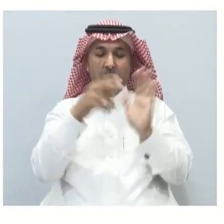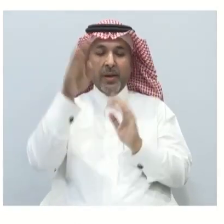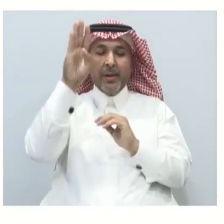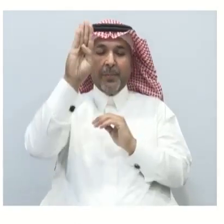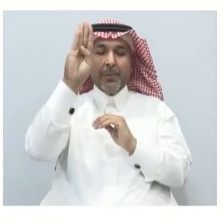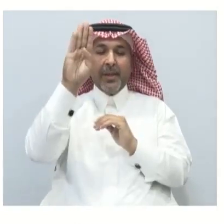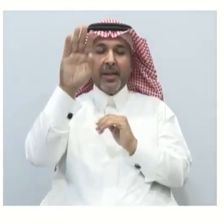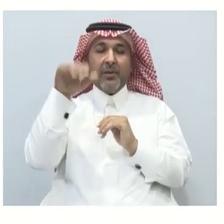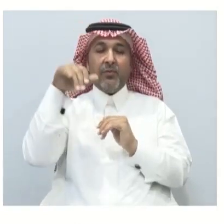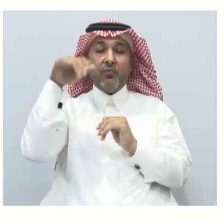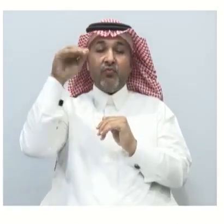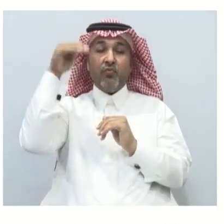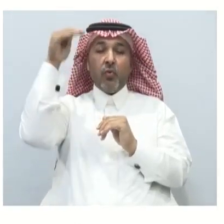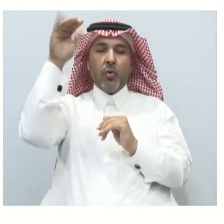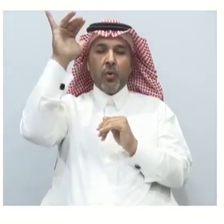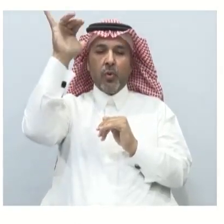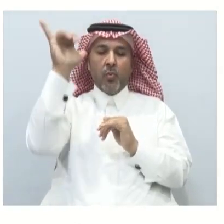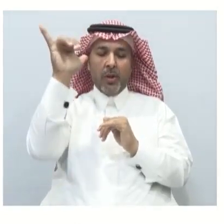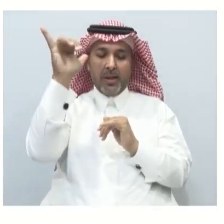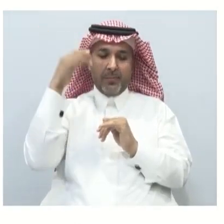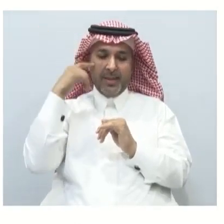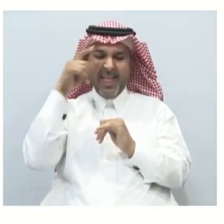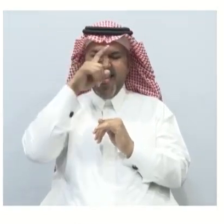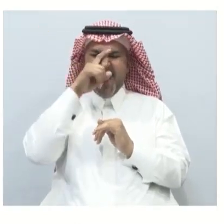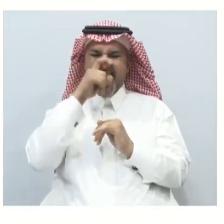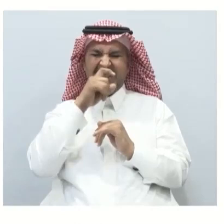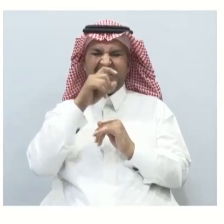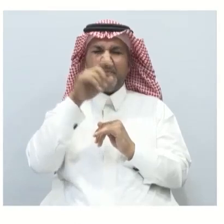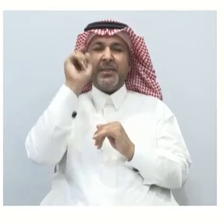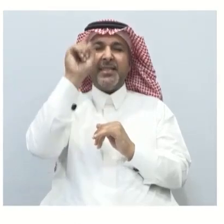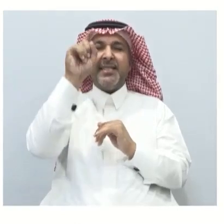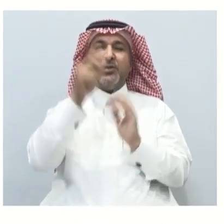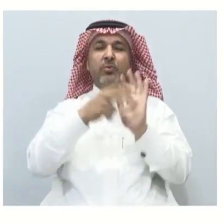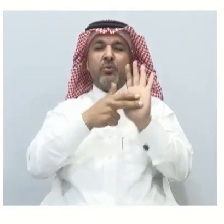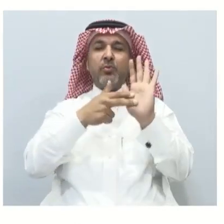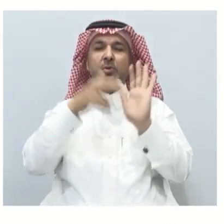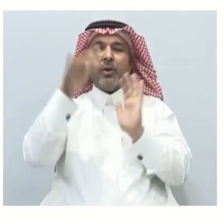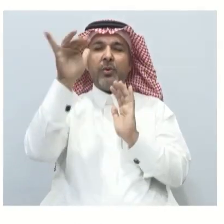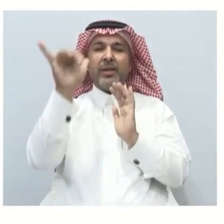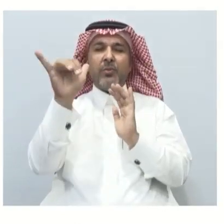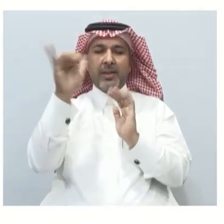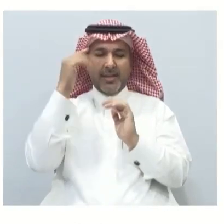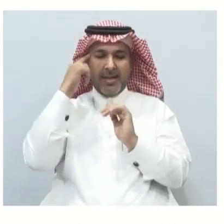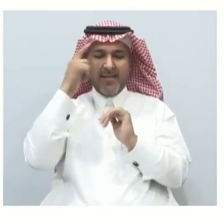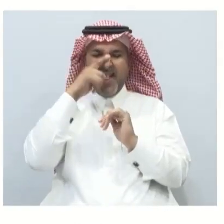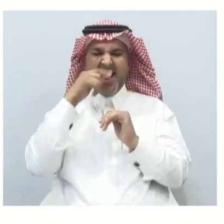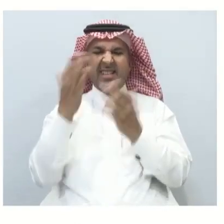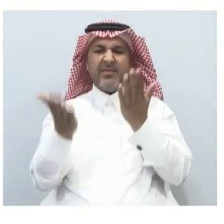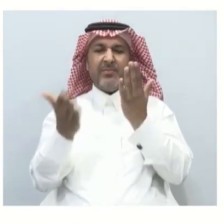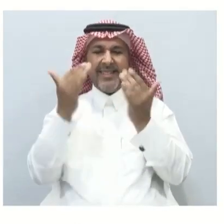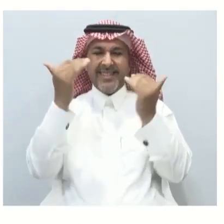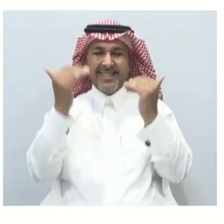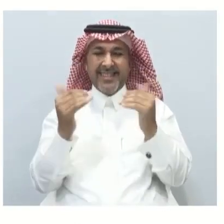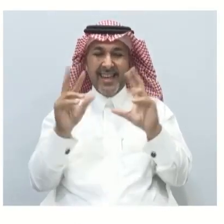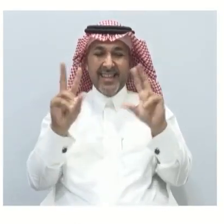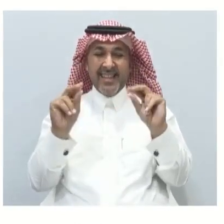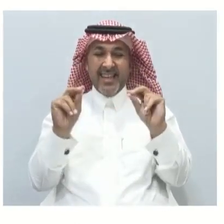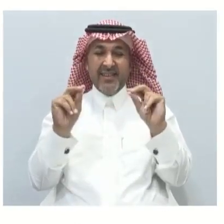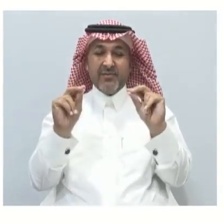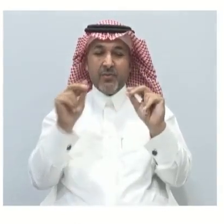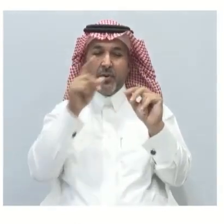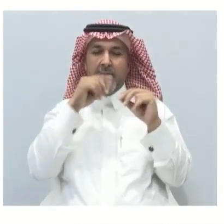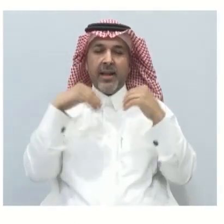تساوي واي اي انه اذا تشابه الاساس يتشابه الاس بهذا